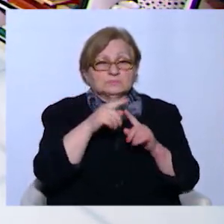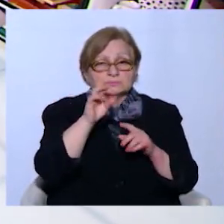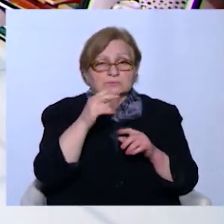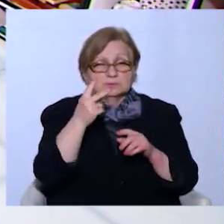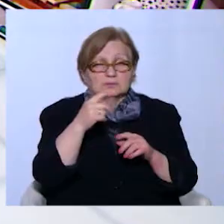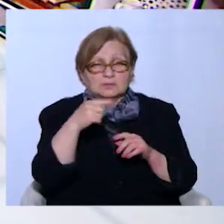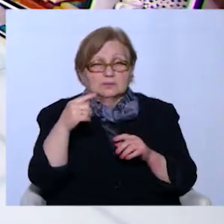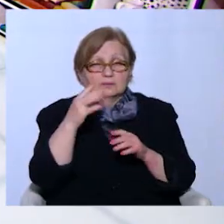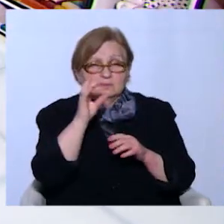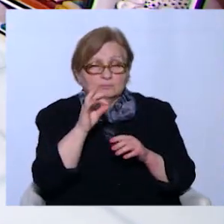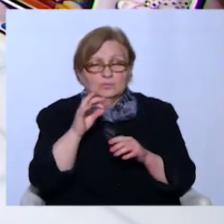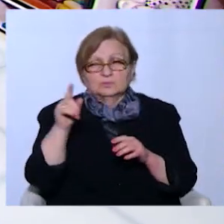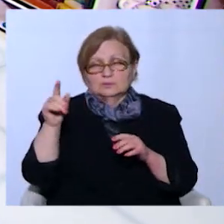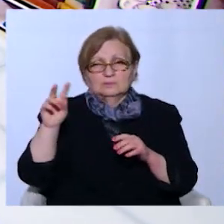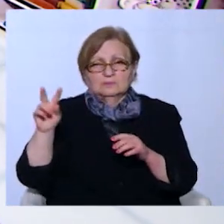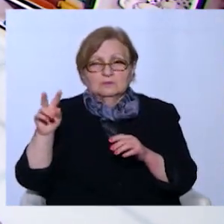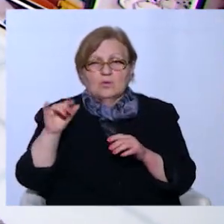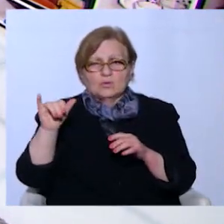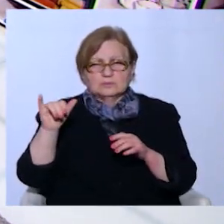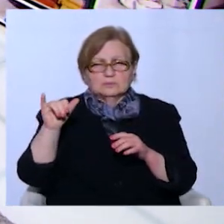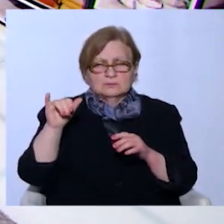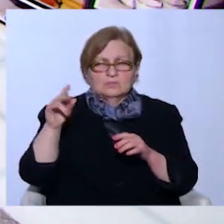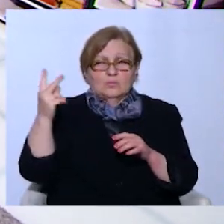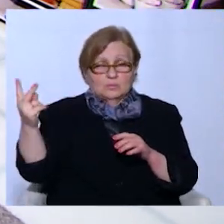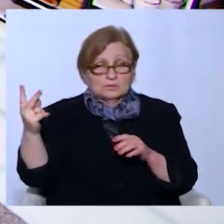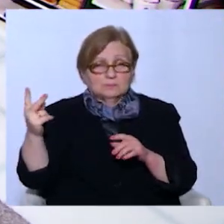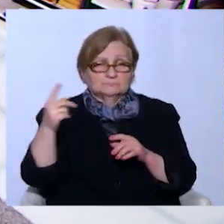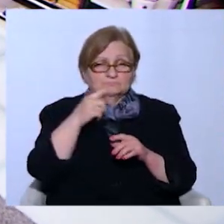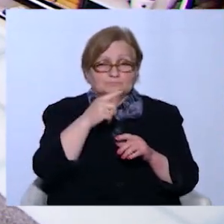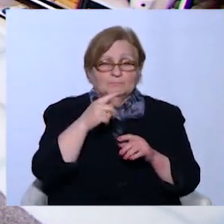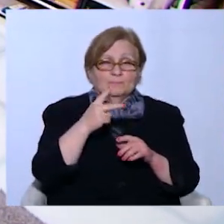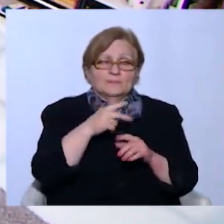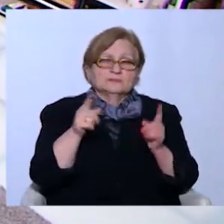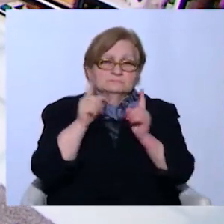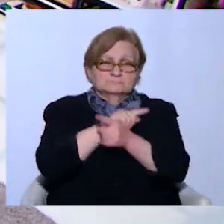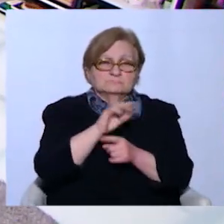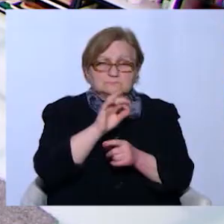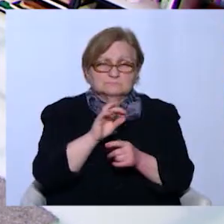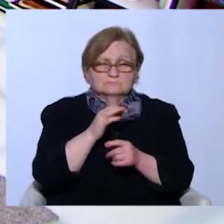შეფარდებული 200-დან არის 0, ხოლო y0 არის 2, ხოლო თუ y0 არის 0,